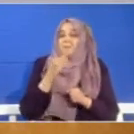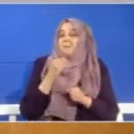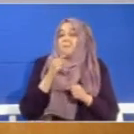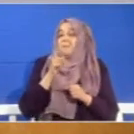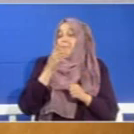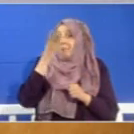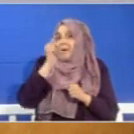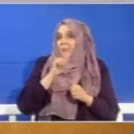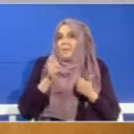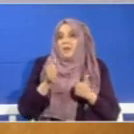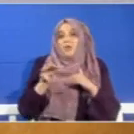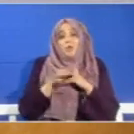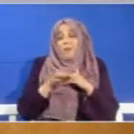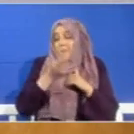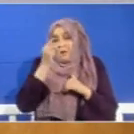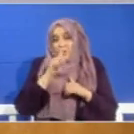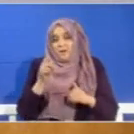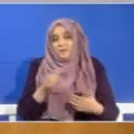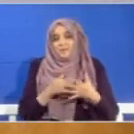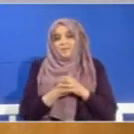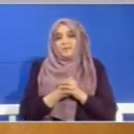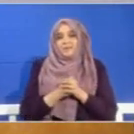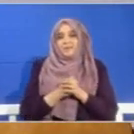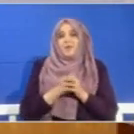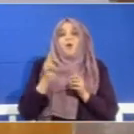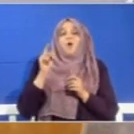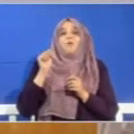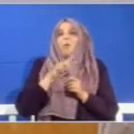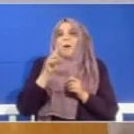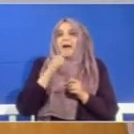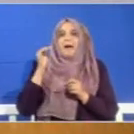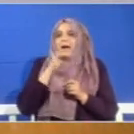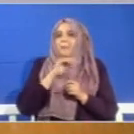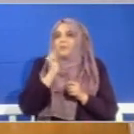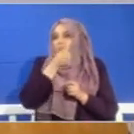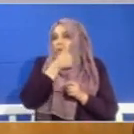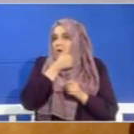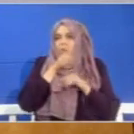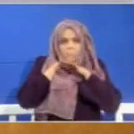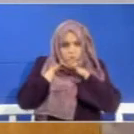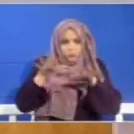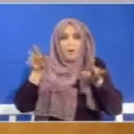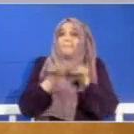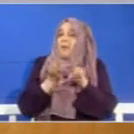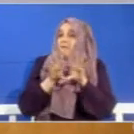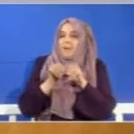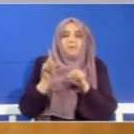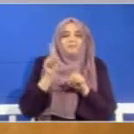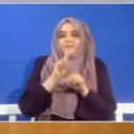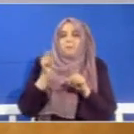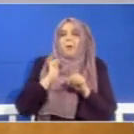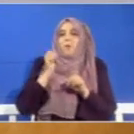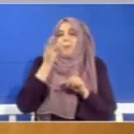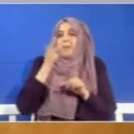لم يقصده زوجك الشرف والكهام وما تتسرعيش في إفشاء السر البيت إلى ولو أهلك ولو أمك